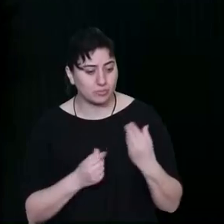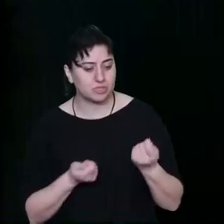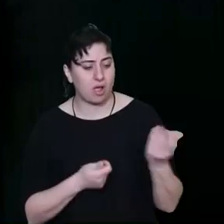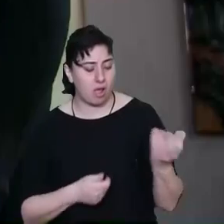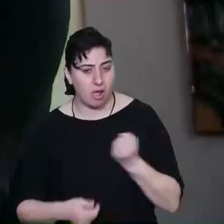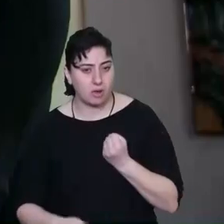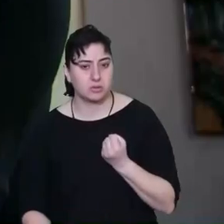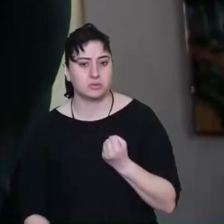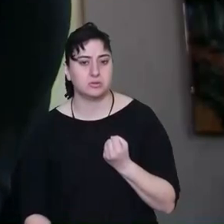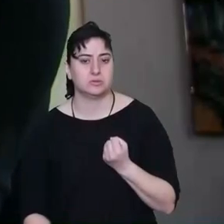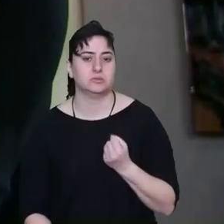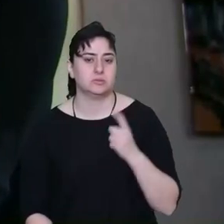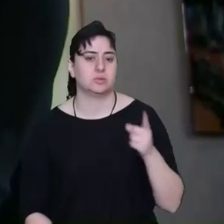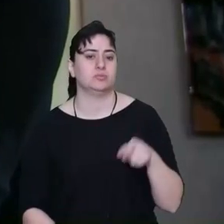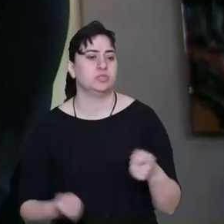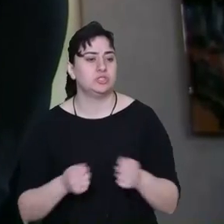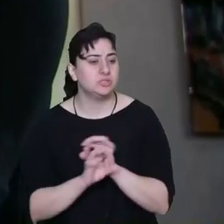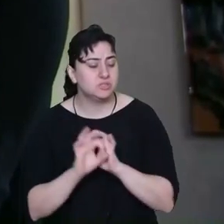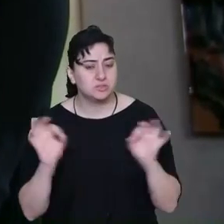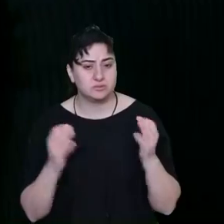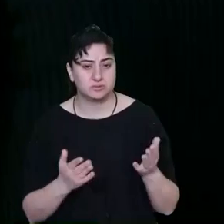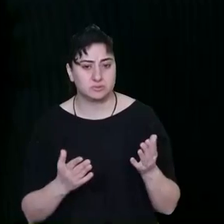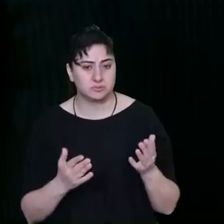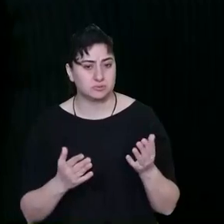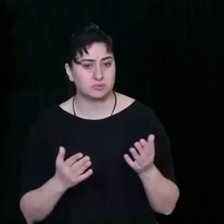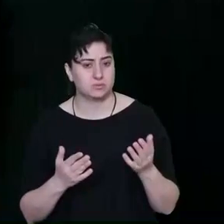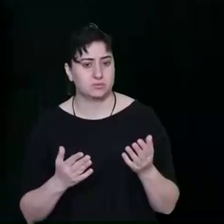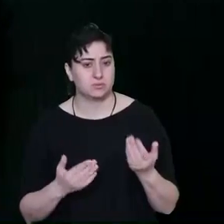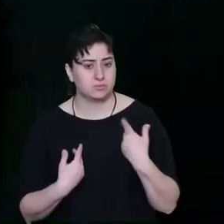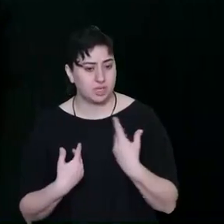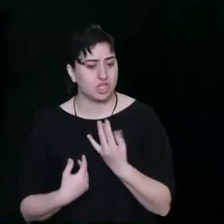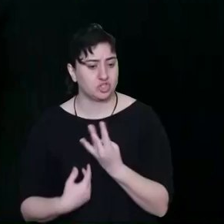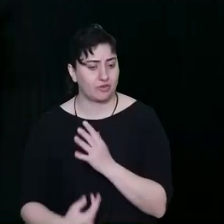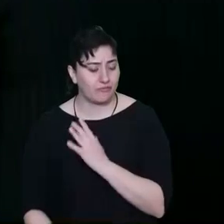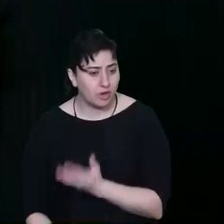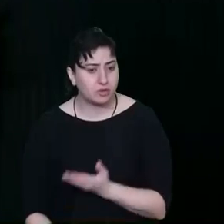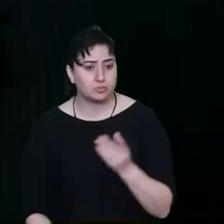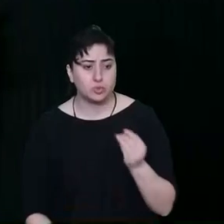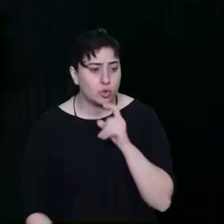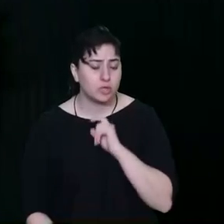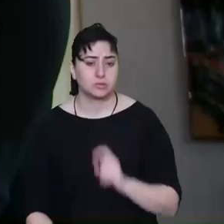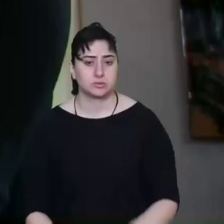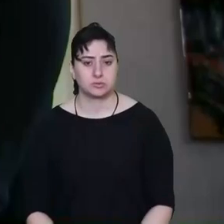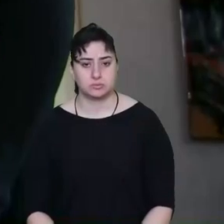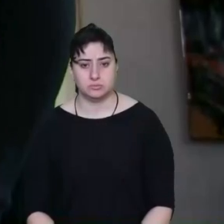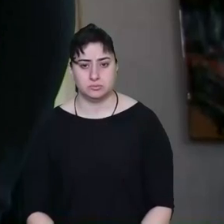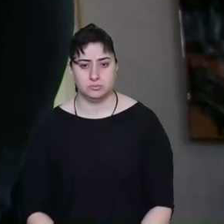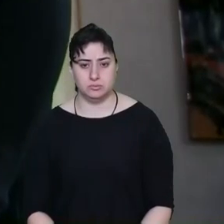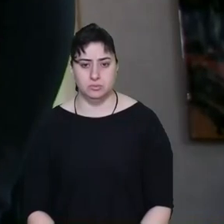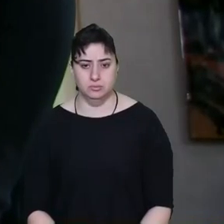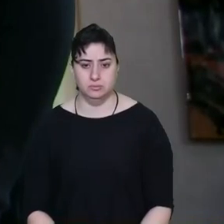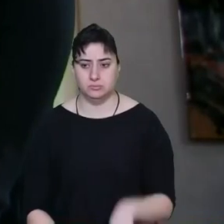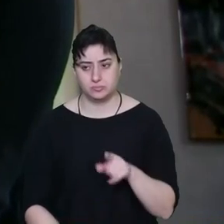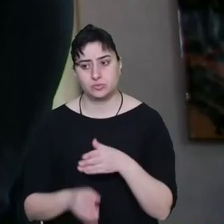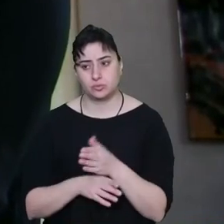bu işte tutuyorum. Sen aslında burada hiçbir iş yapmıyorsun ki. Ayrıca ben nişanlıyım Cavidan. Bu çok yanlış bir şey.